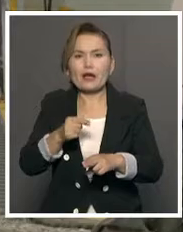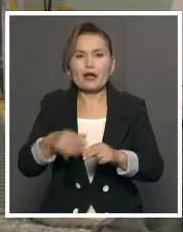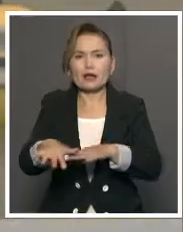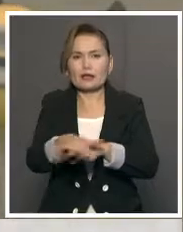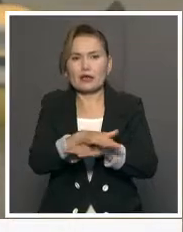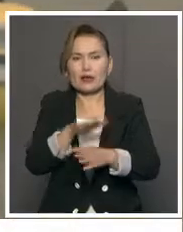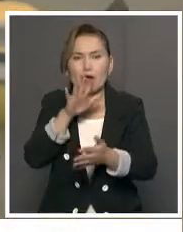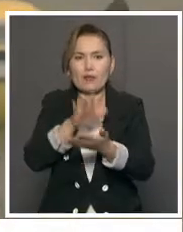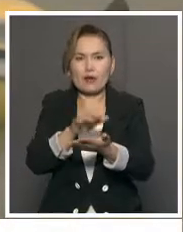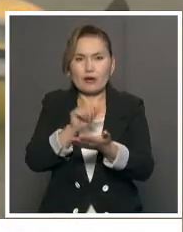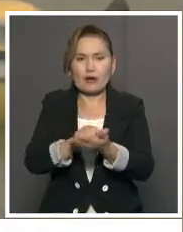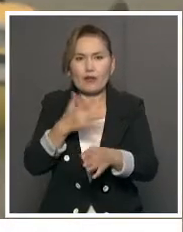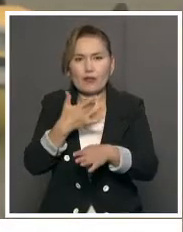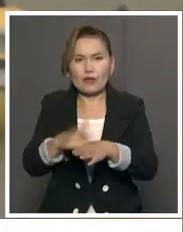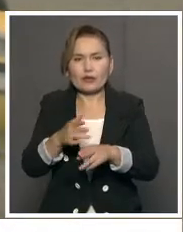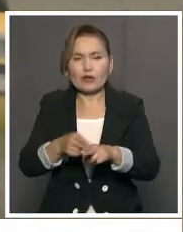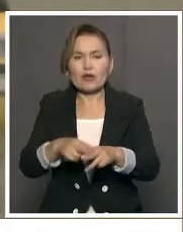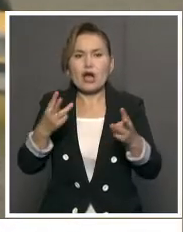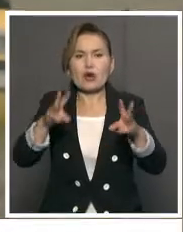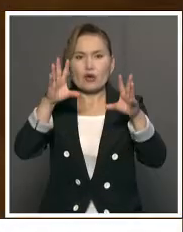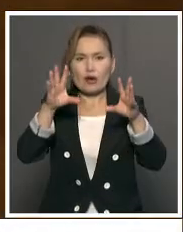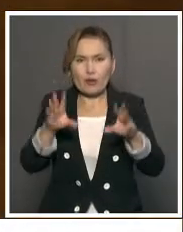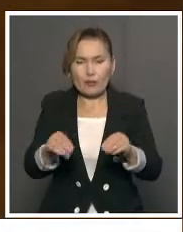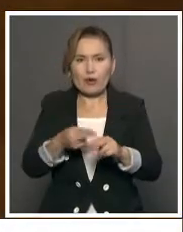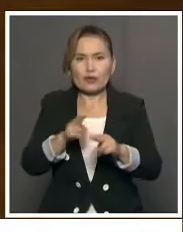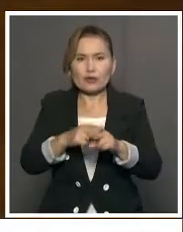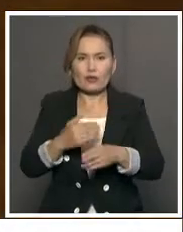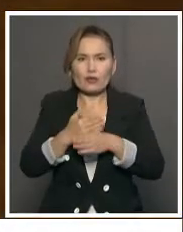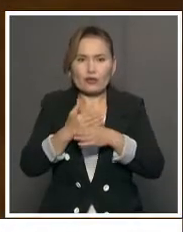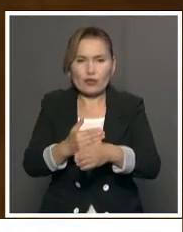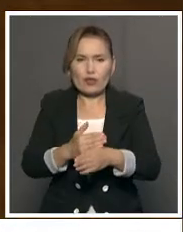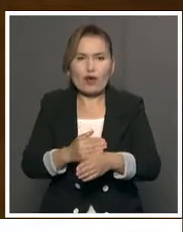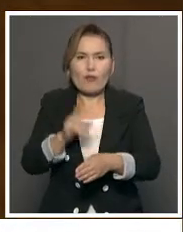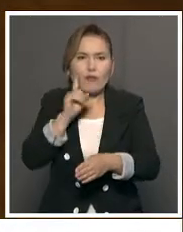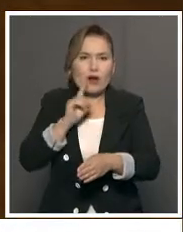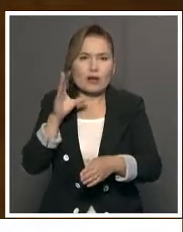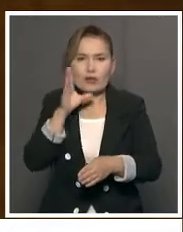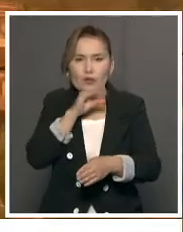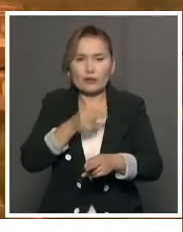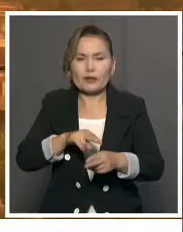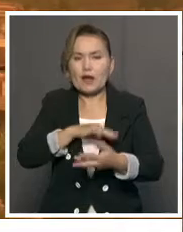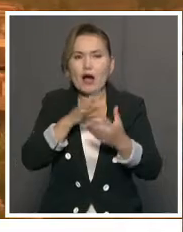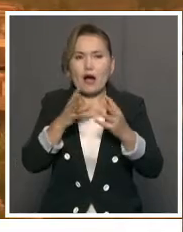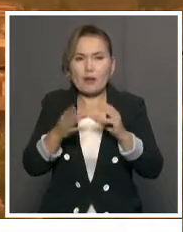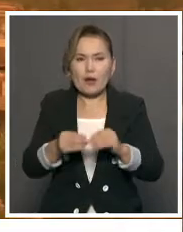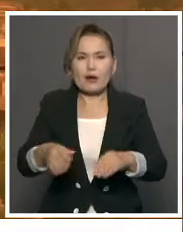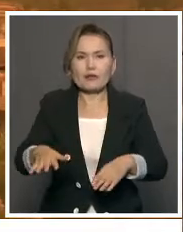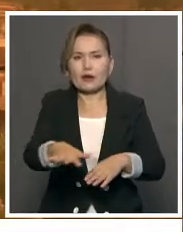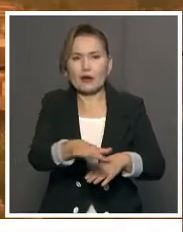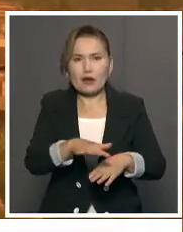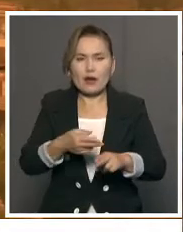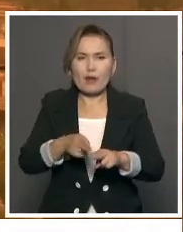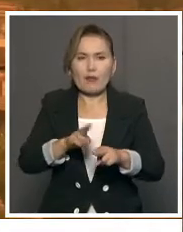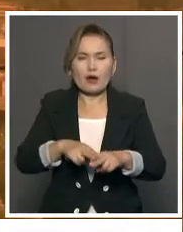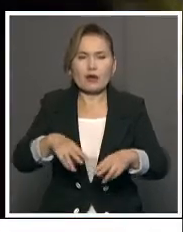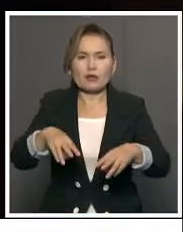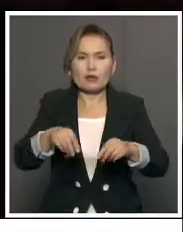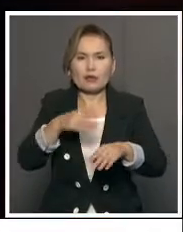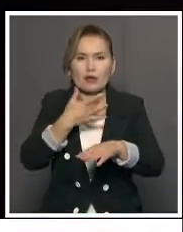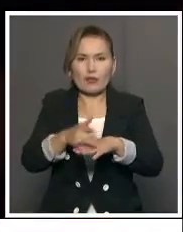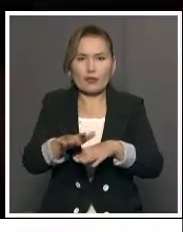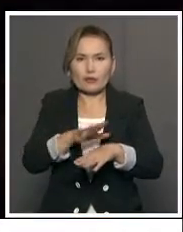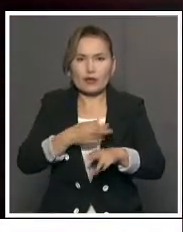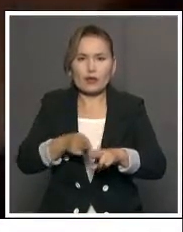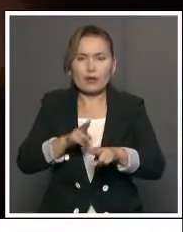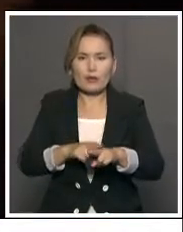шарпыған жергілікті билік жалынды сөндіруге жеткілікті көмек көрсетілмек деп отыр. Салдарынан аралдың кей бөліктері күлге айналған. Мұның